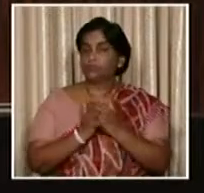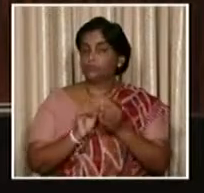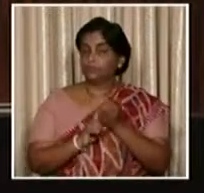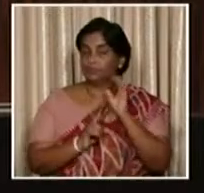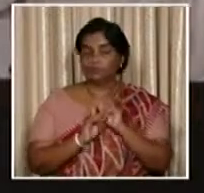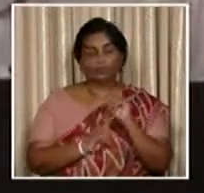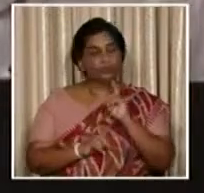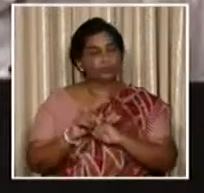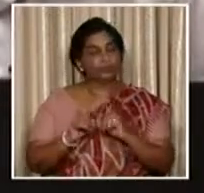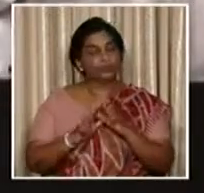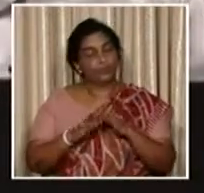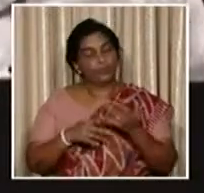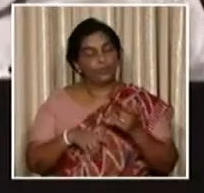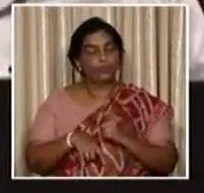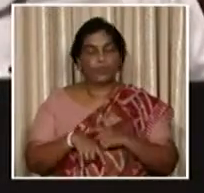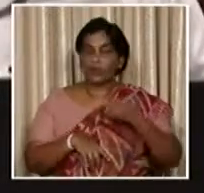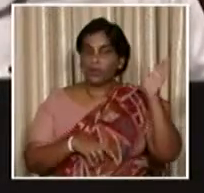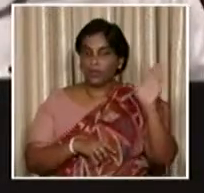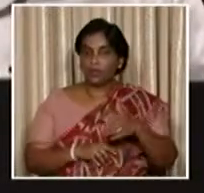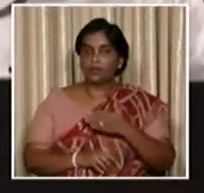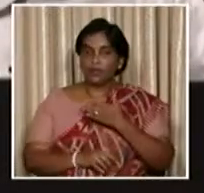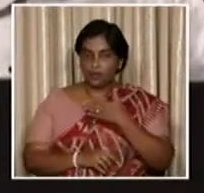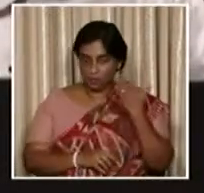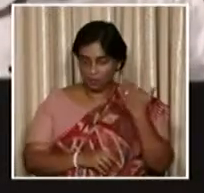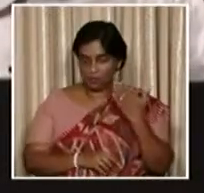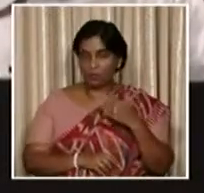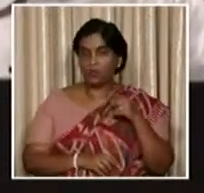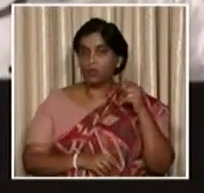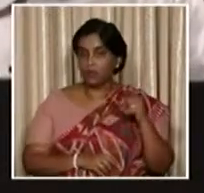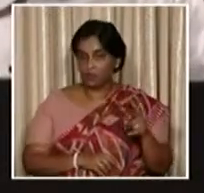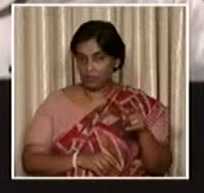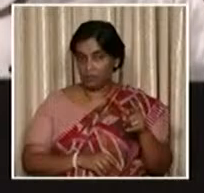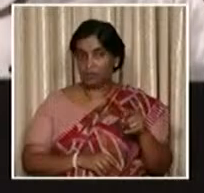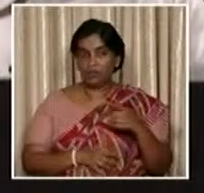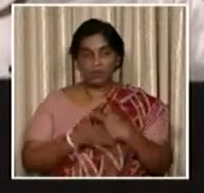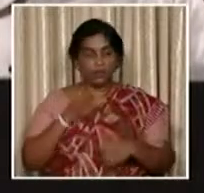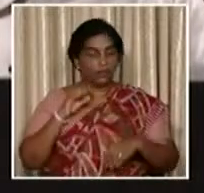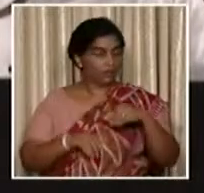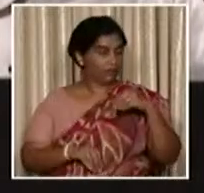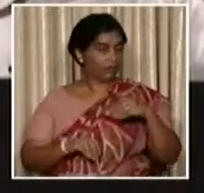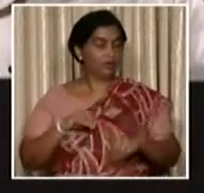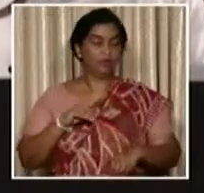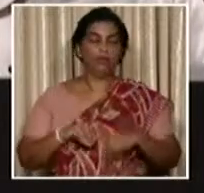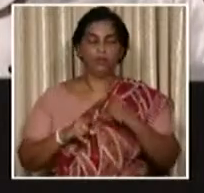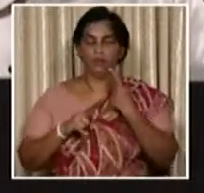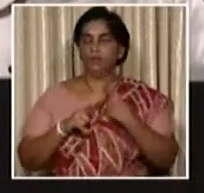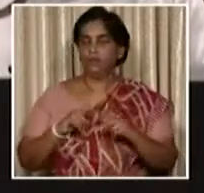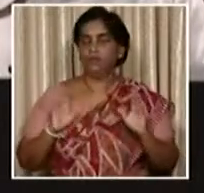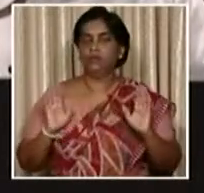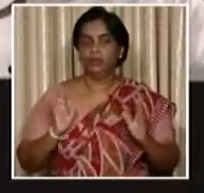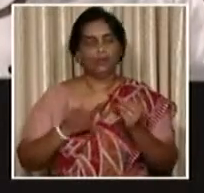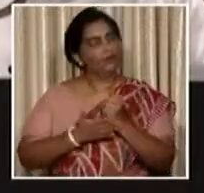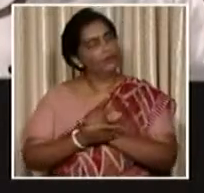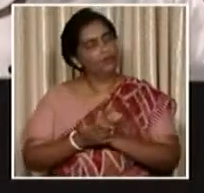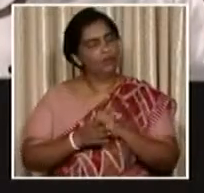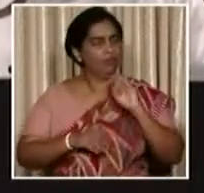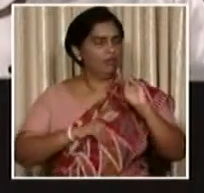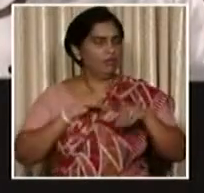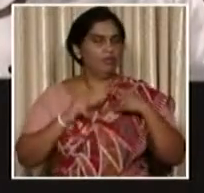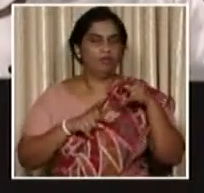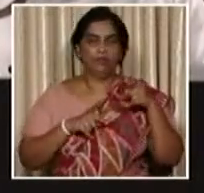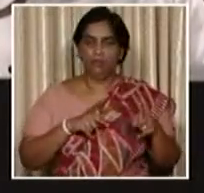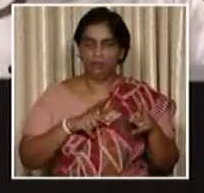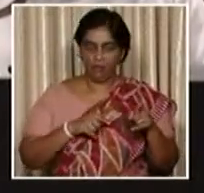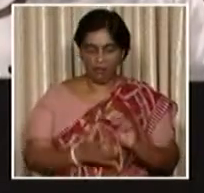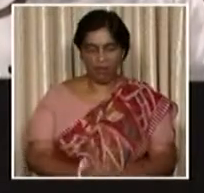janadhipathiwareyata parliamentuwata onayam welawaka enna puluwa. Eyidi etuma chandaya prakasha kirima hera sielu varaprasada etumata